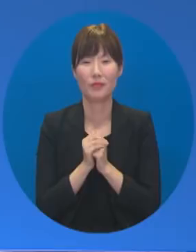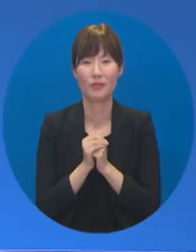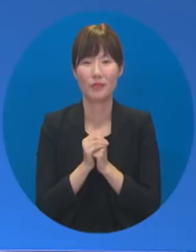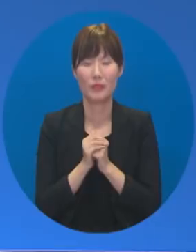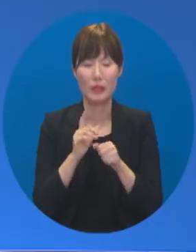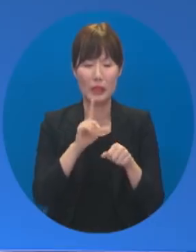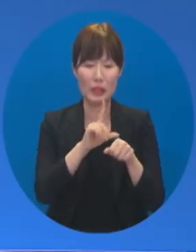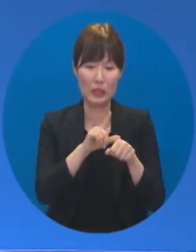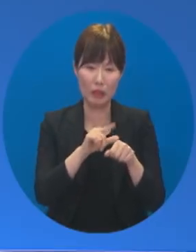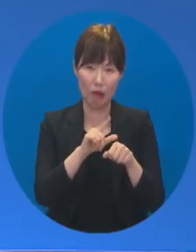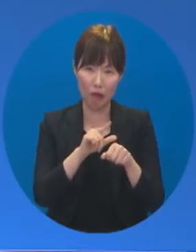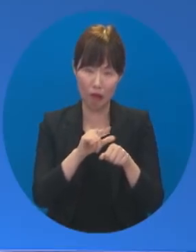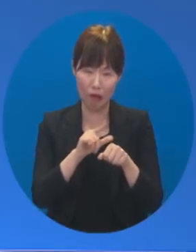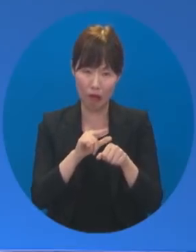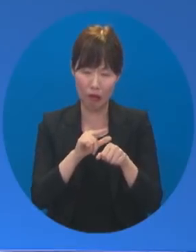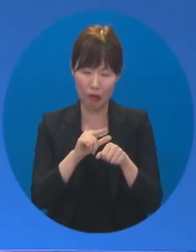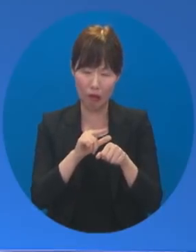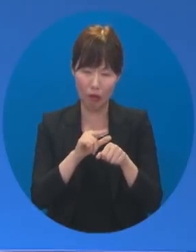것 같고